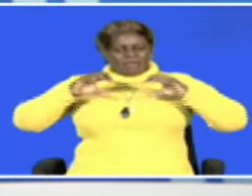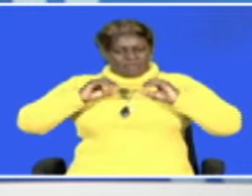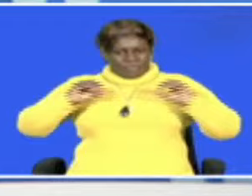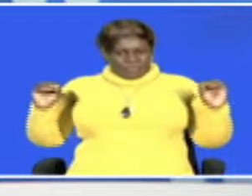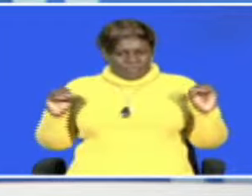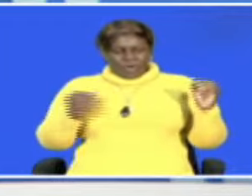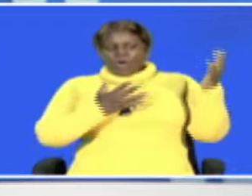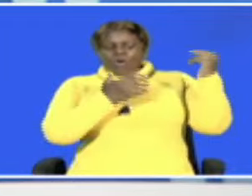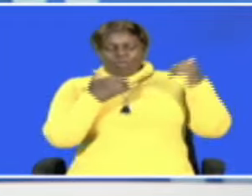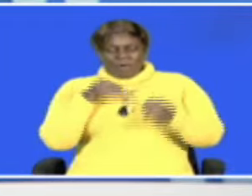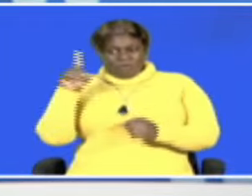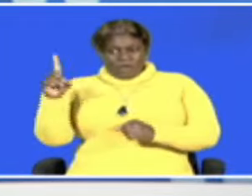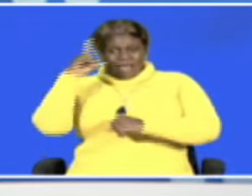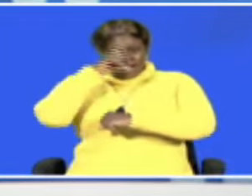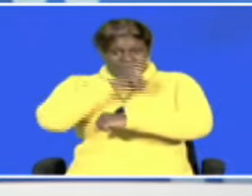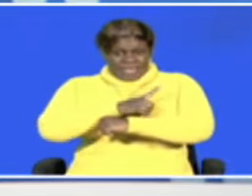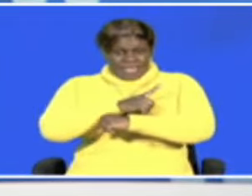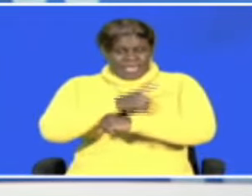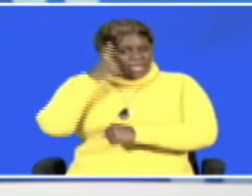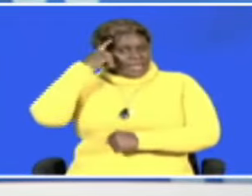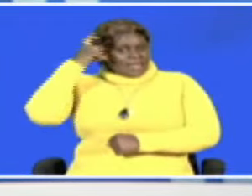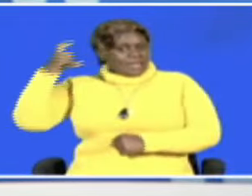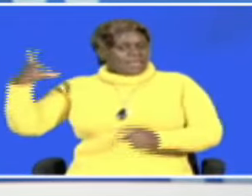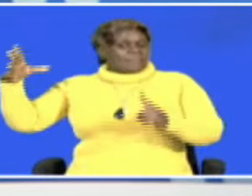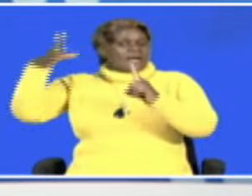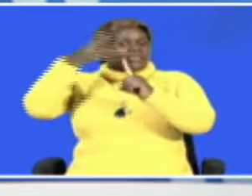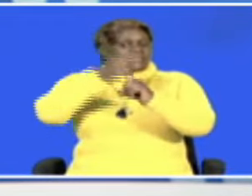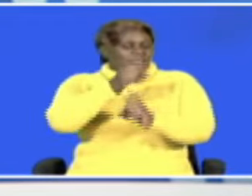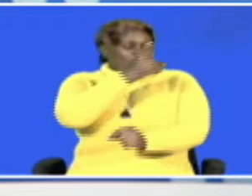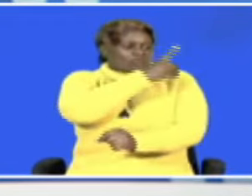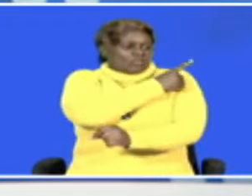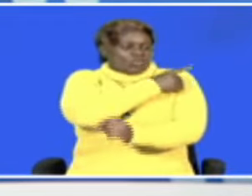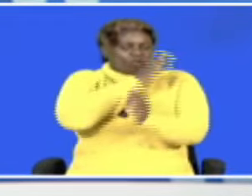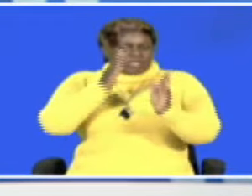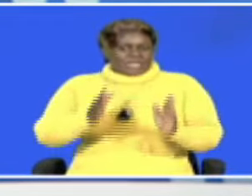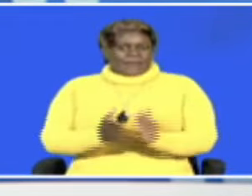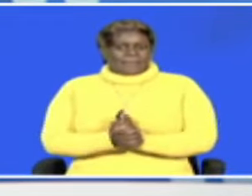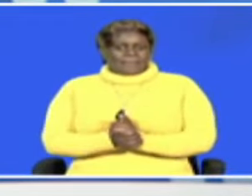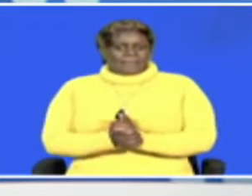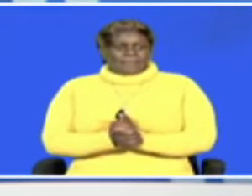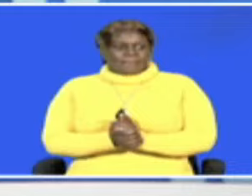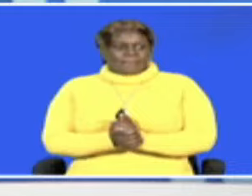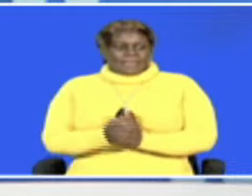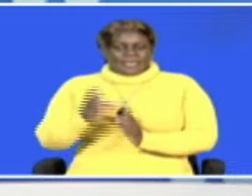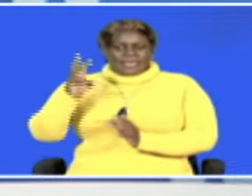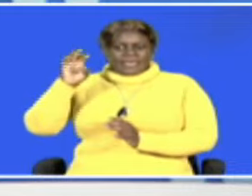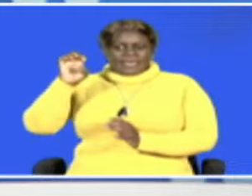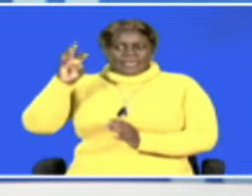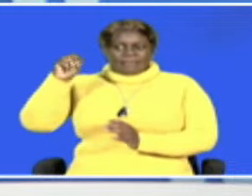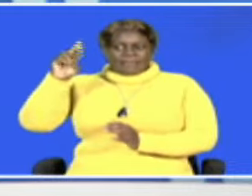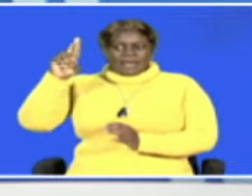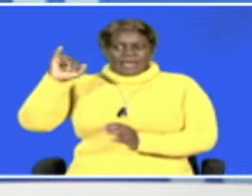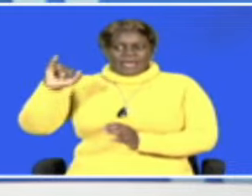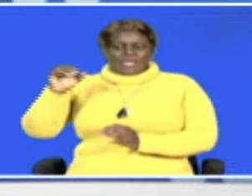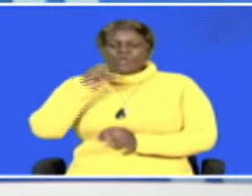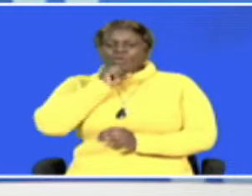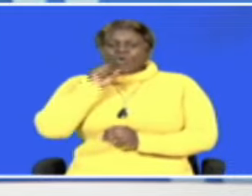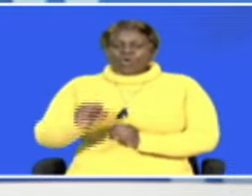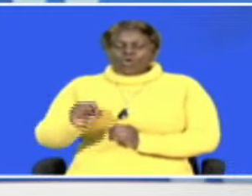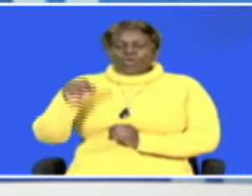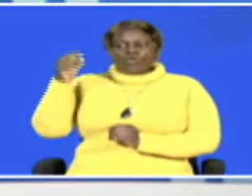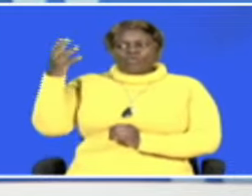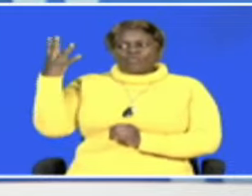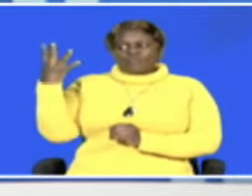Ana matumaini kuwa siku moja atatimiza ndoto yake na kuwa daktari. Ni simulizi ya Emari Nshirimana mwenye umri wa miaka